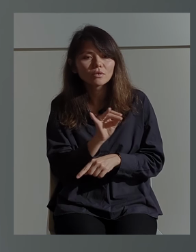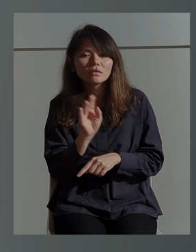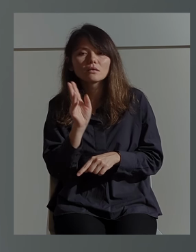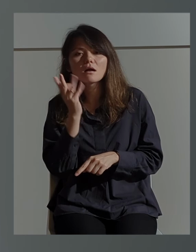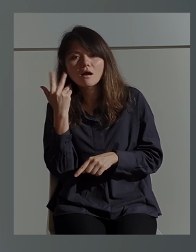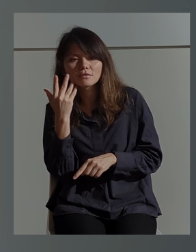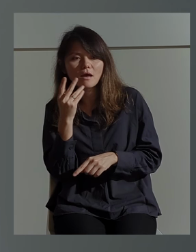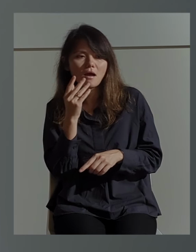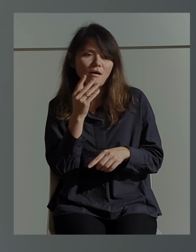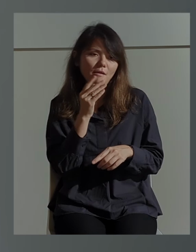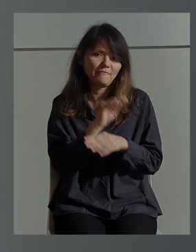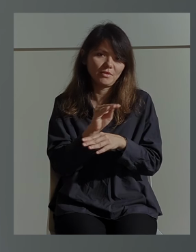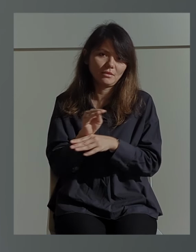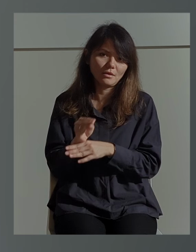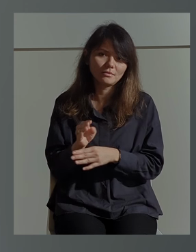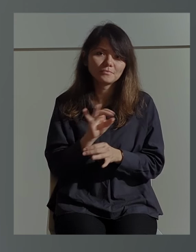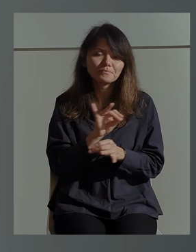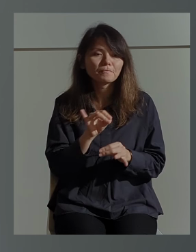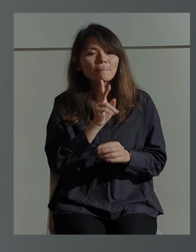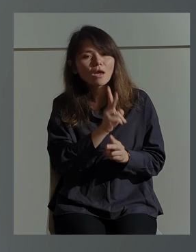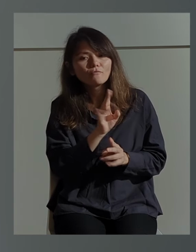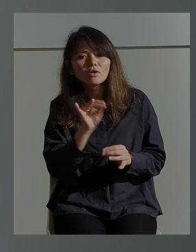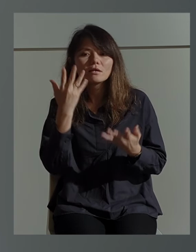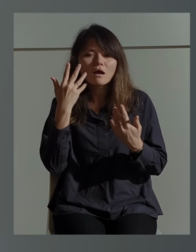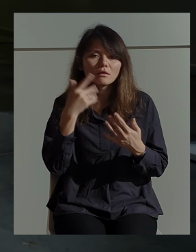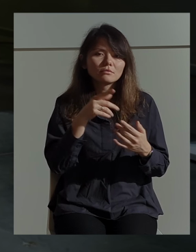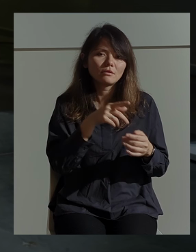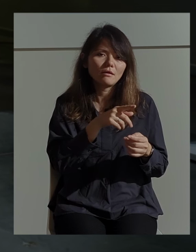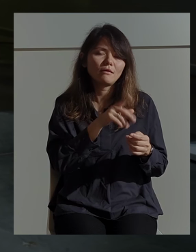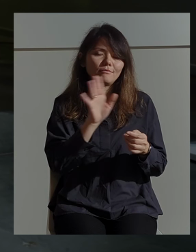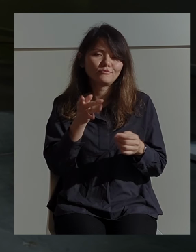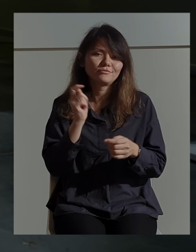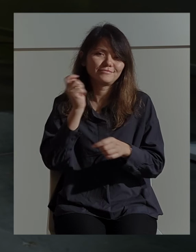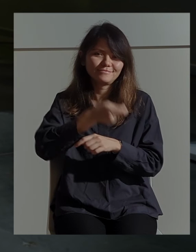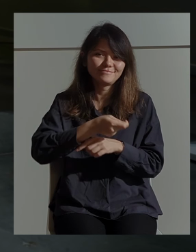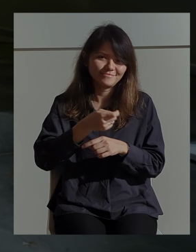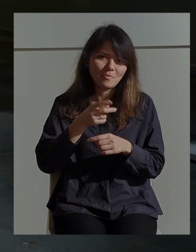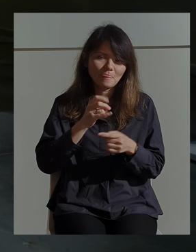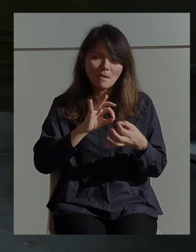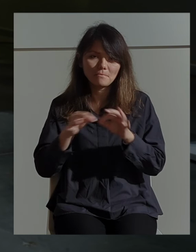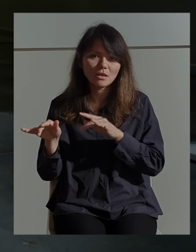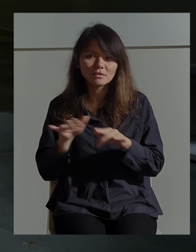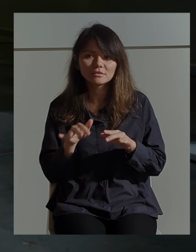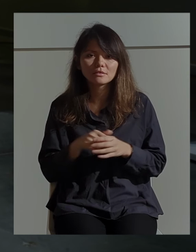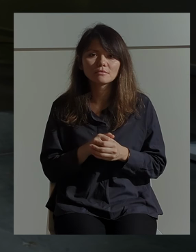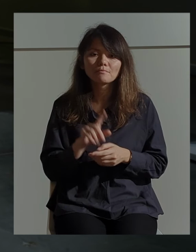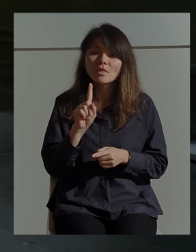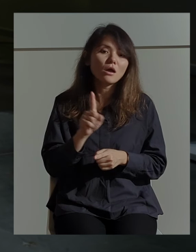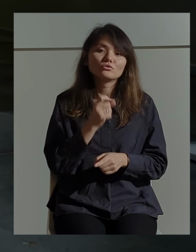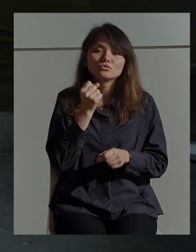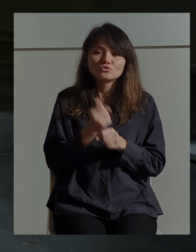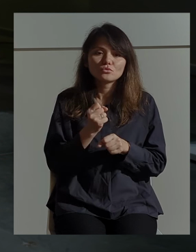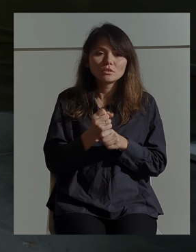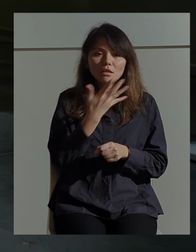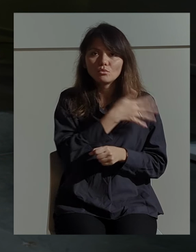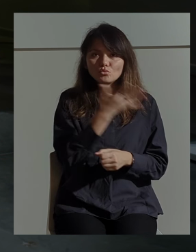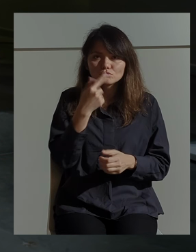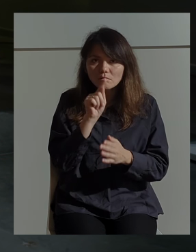обвинят и кого и когда посадят на процесс вот что остаётся человеку попавшему в жернова подобной